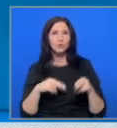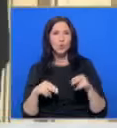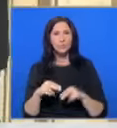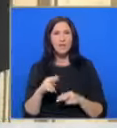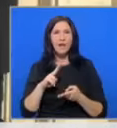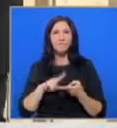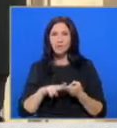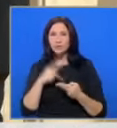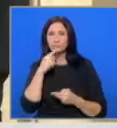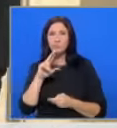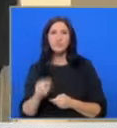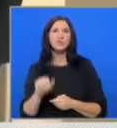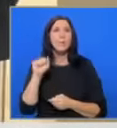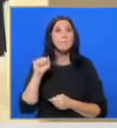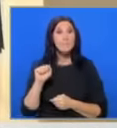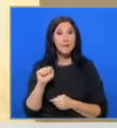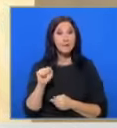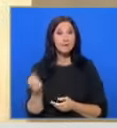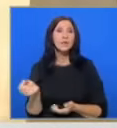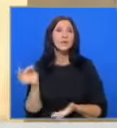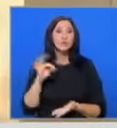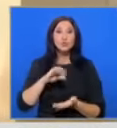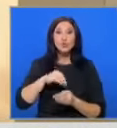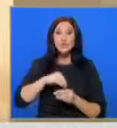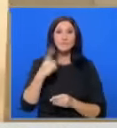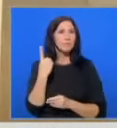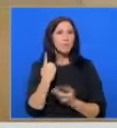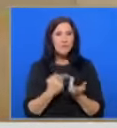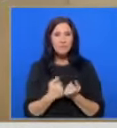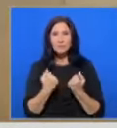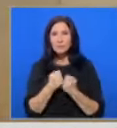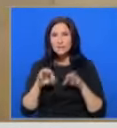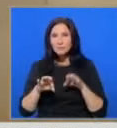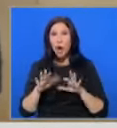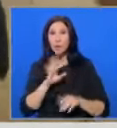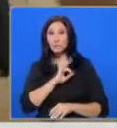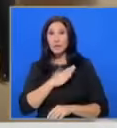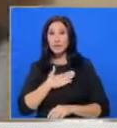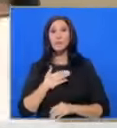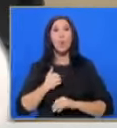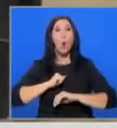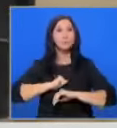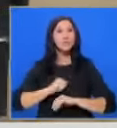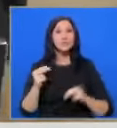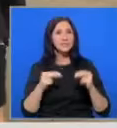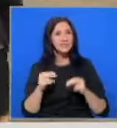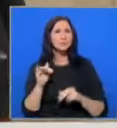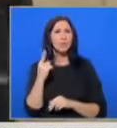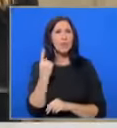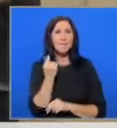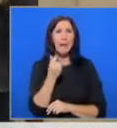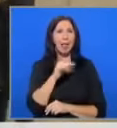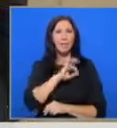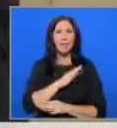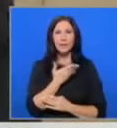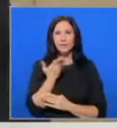комисия. Вълчев заяви, че партията им се явява за първи път на местни избори и ако успеят да имат общински съветници, ще бъде една малка